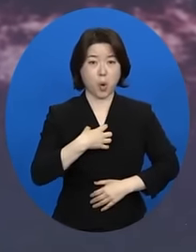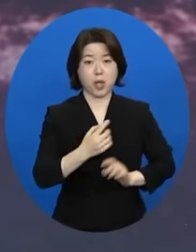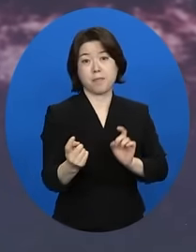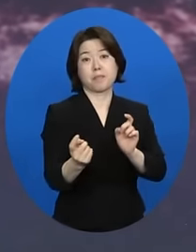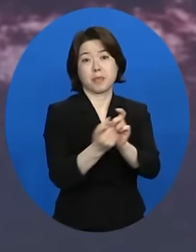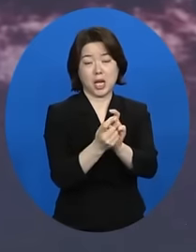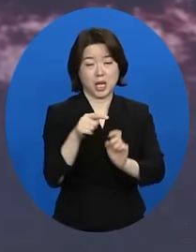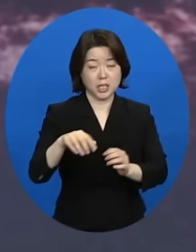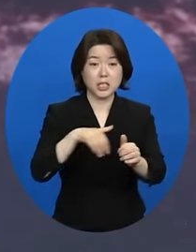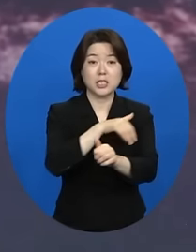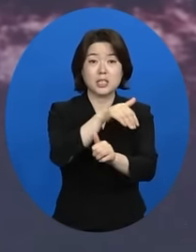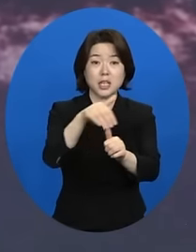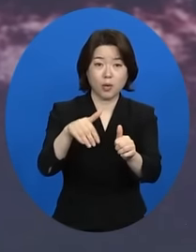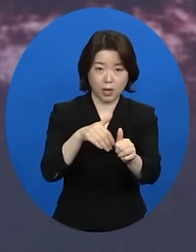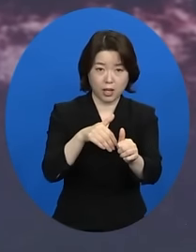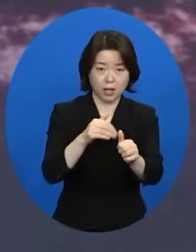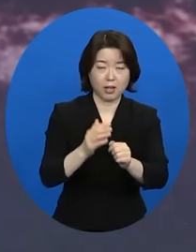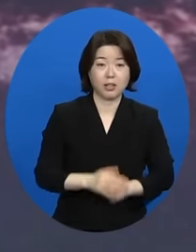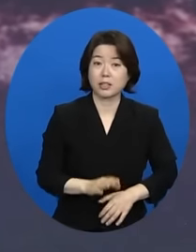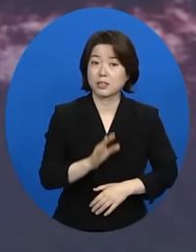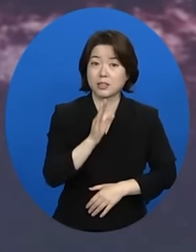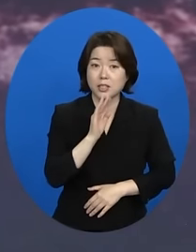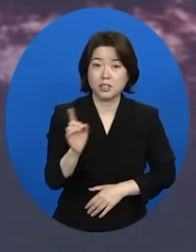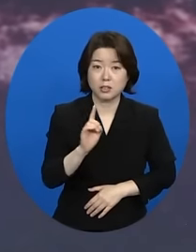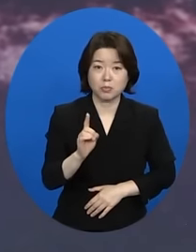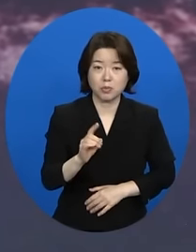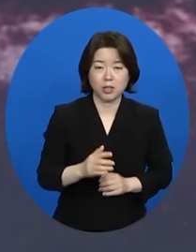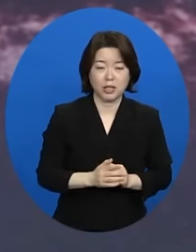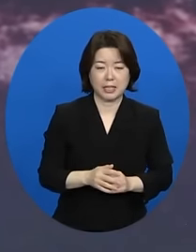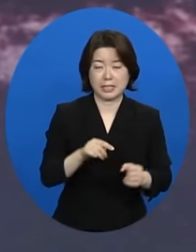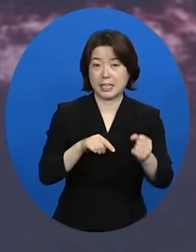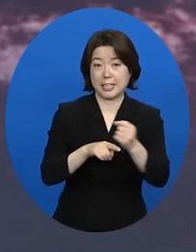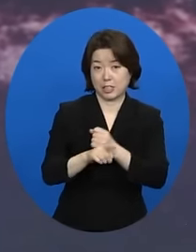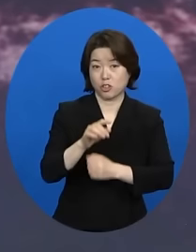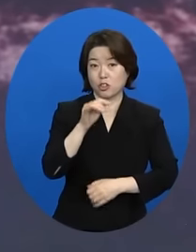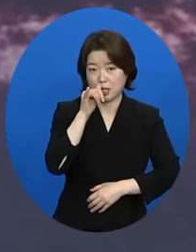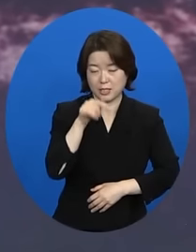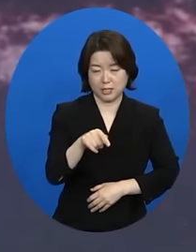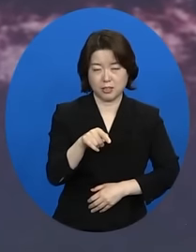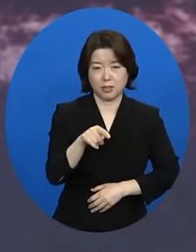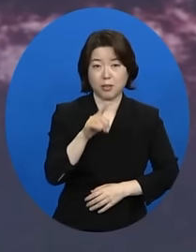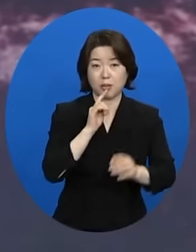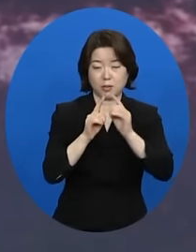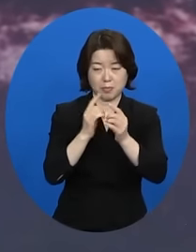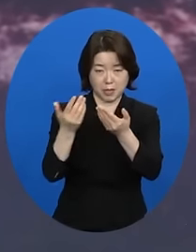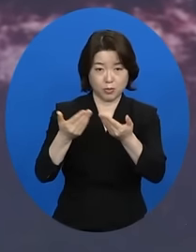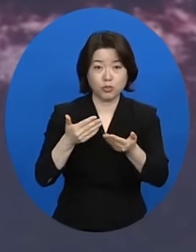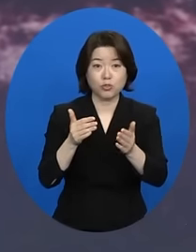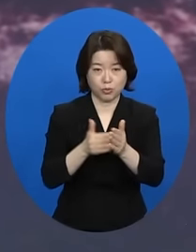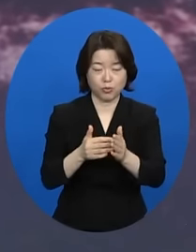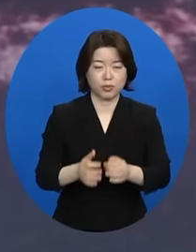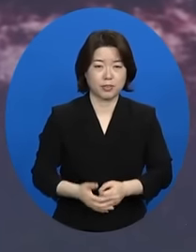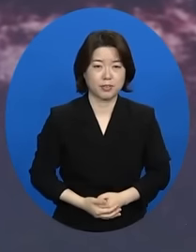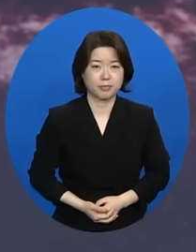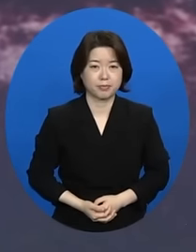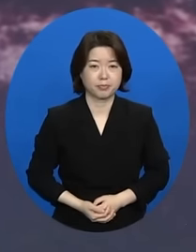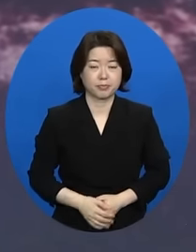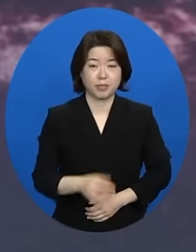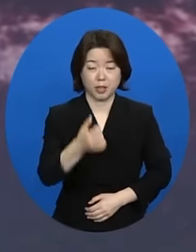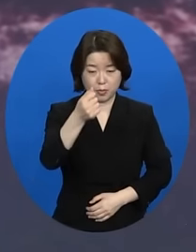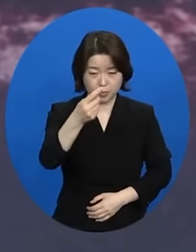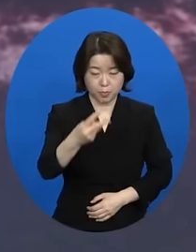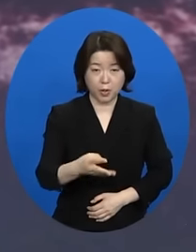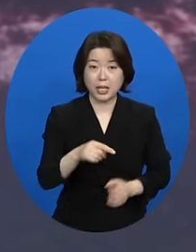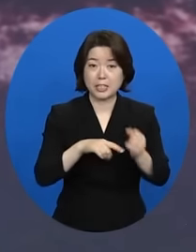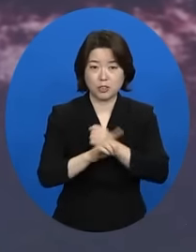이 상황에는 사실은 어느 정도 이유가 있다라고 말씀을 하고 있는 거예요. 그 몇 가지 이유